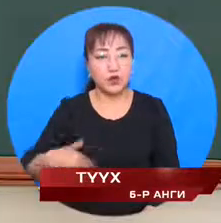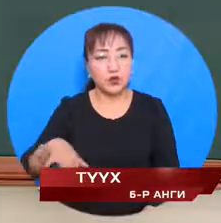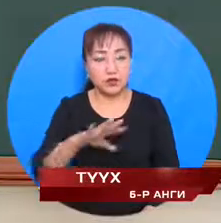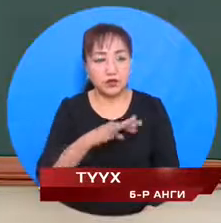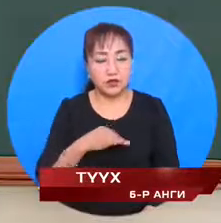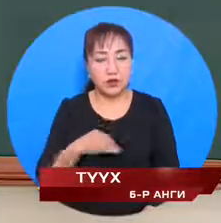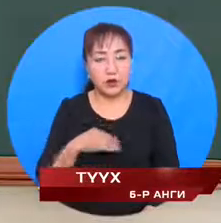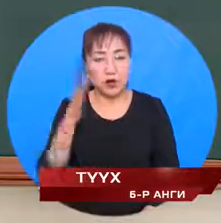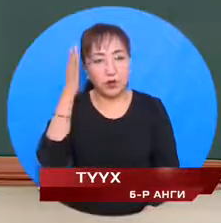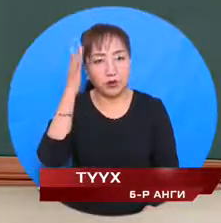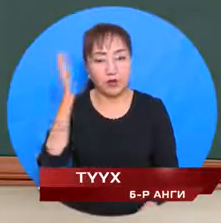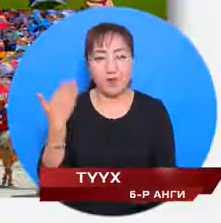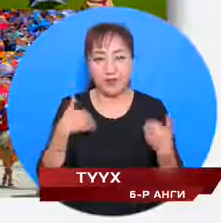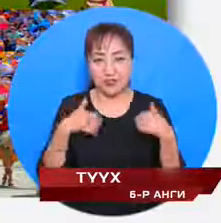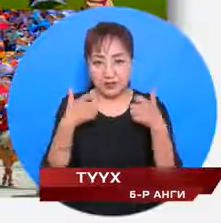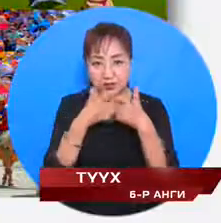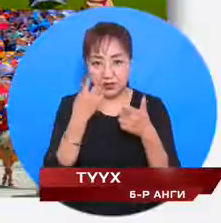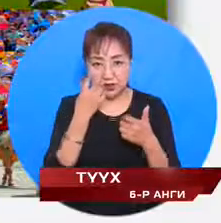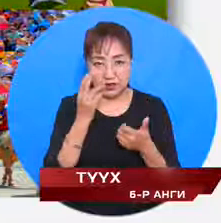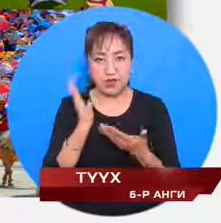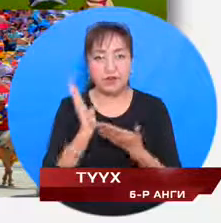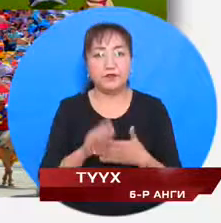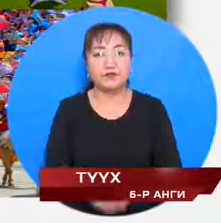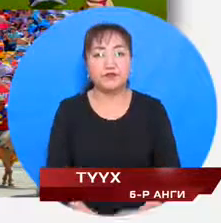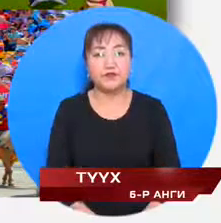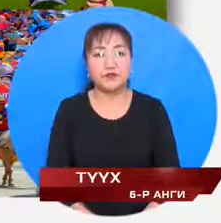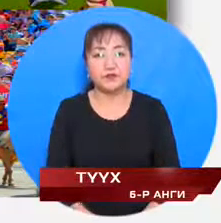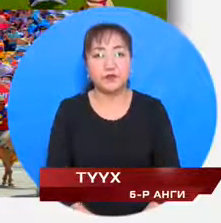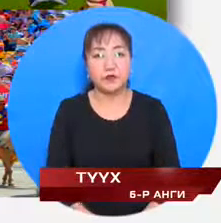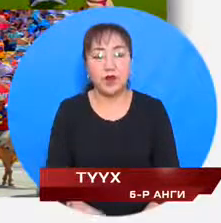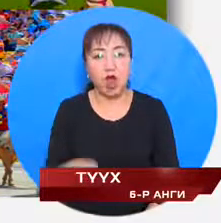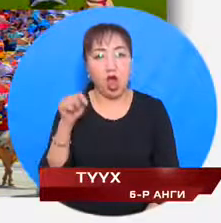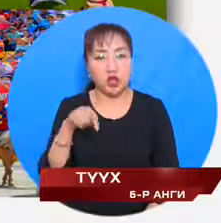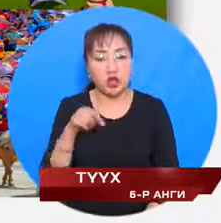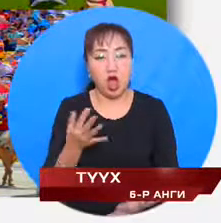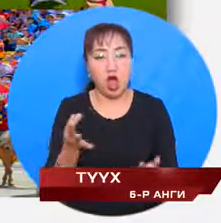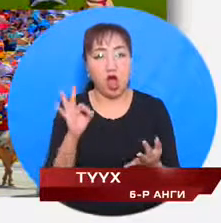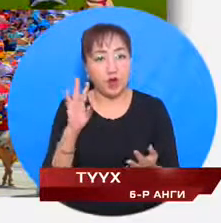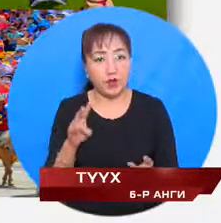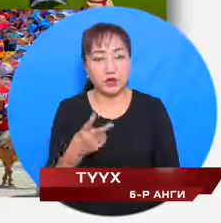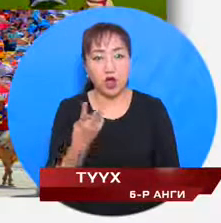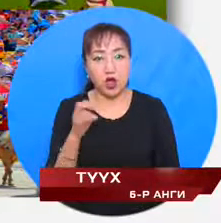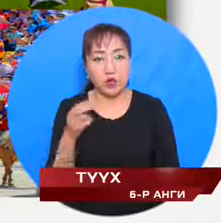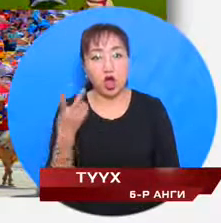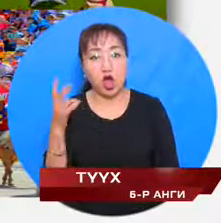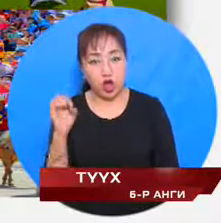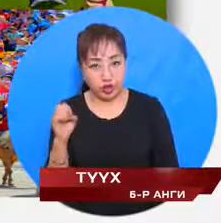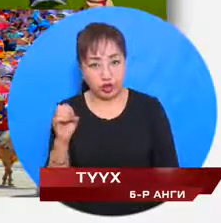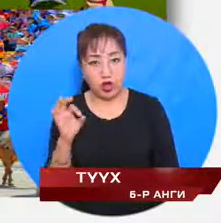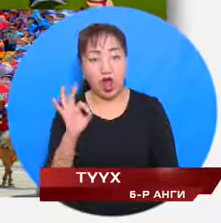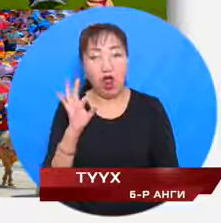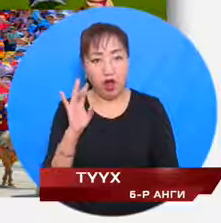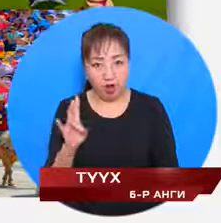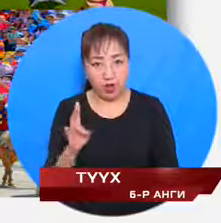Бүгдээрээ бодлогын хариг багштайгаа тулгацгаая. За, бидний одоогийн тоолж байгаа тоол бол 2020 жилийн буюу нийтээрээ тоолсон